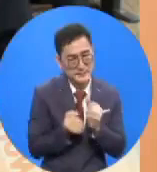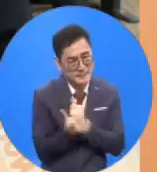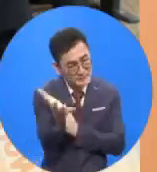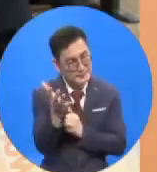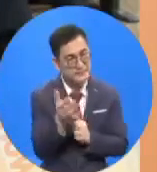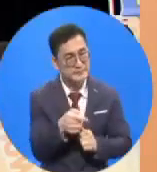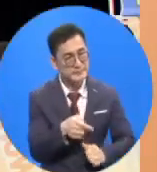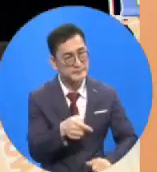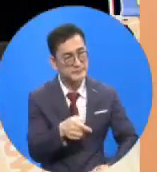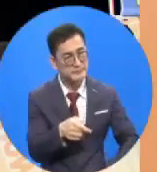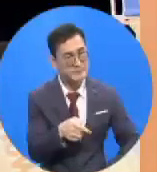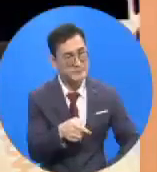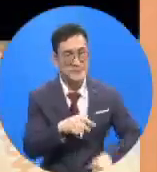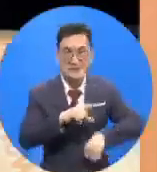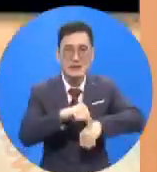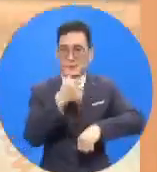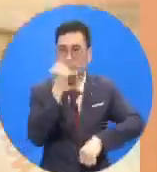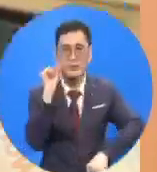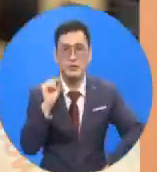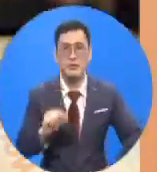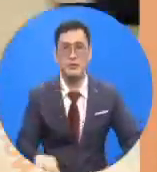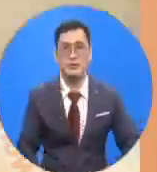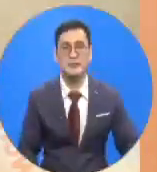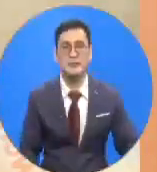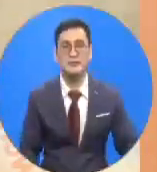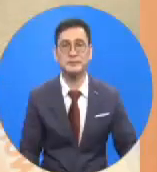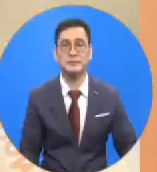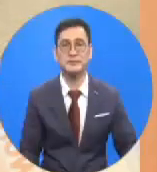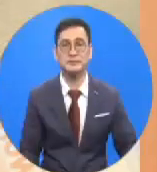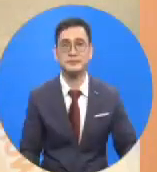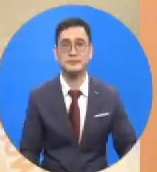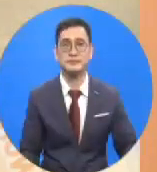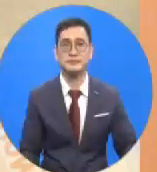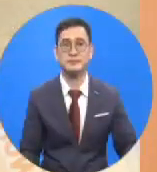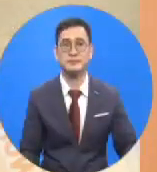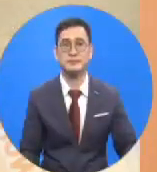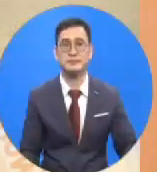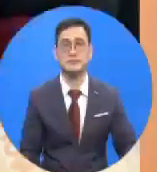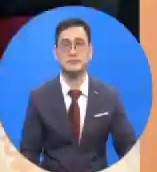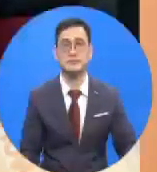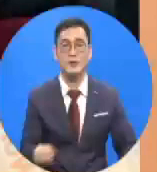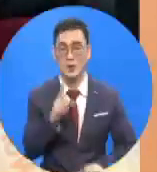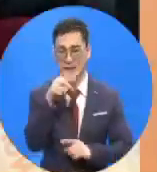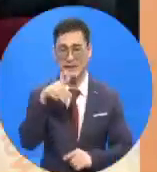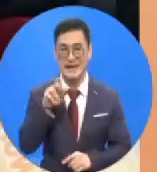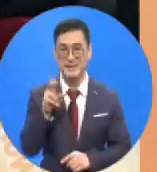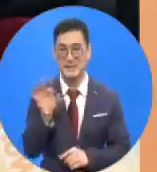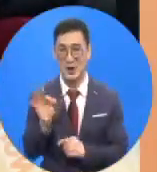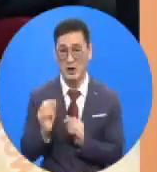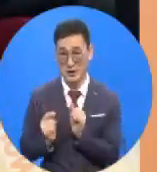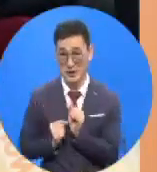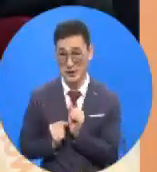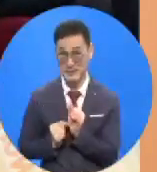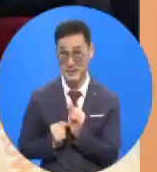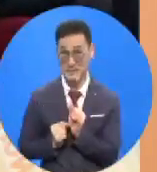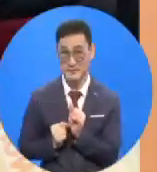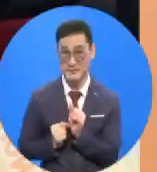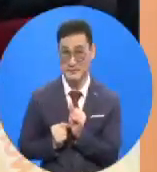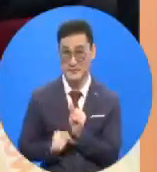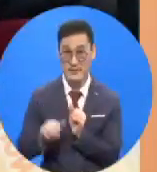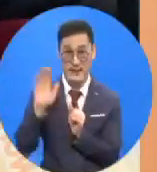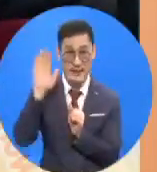시간이 굉장히 좁습니다 짧습니다 거기에다가 지금 또 인하게 쪼이 지금 이재명 경기도지사가 굉장히 지금 또